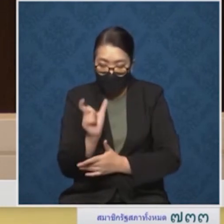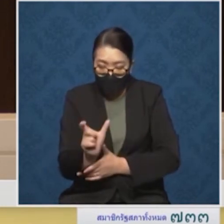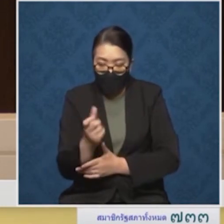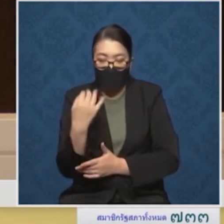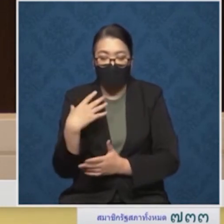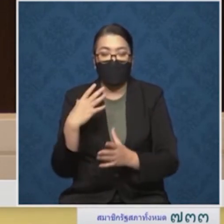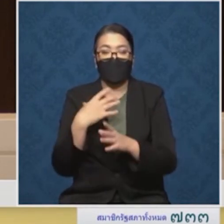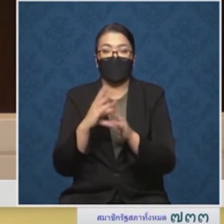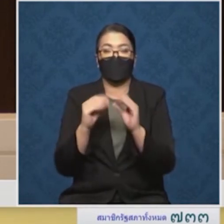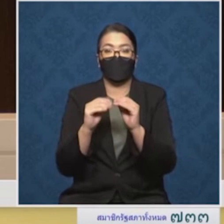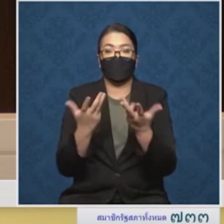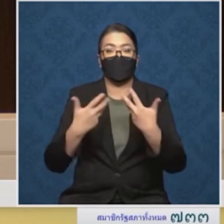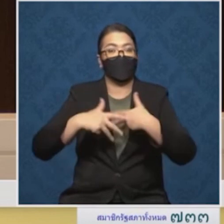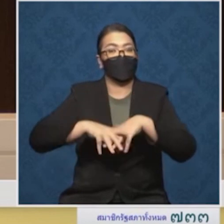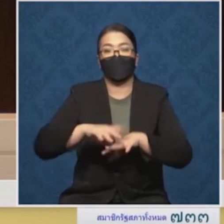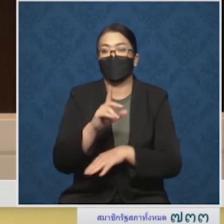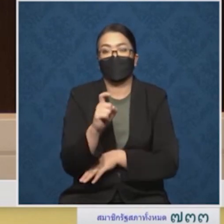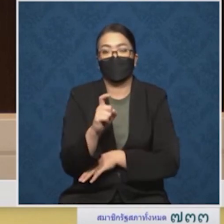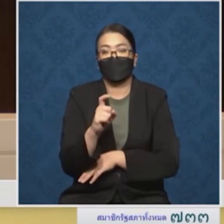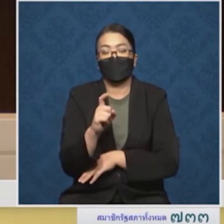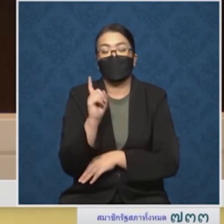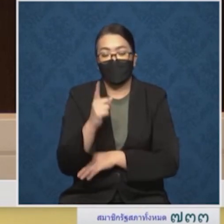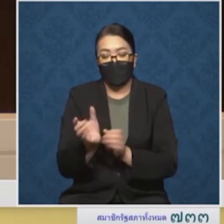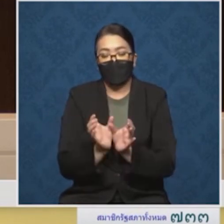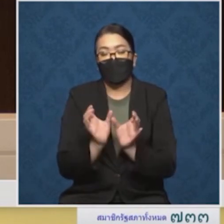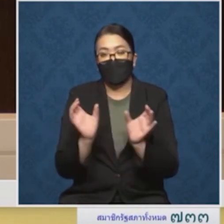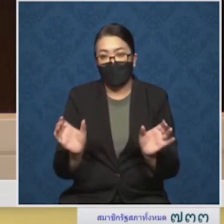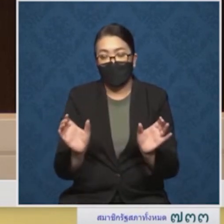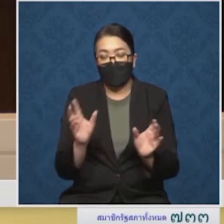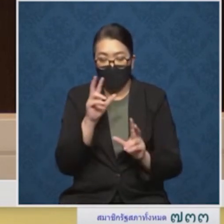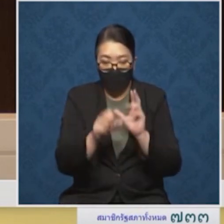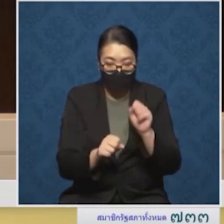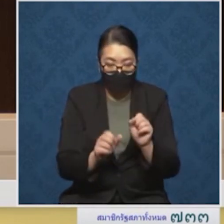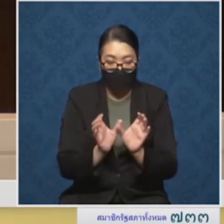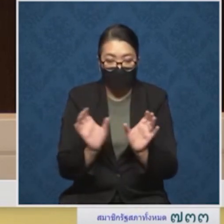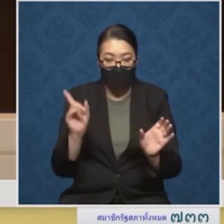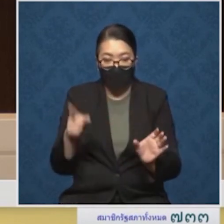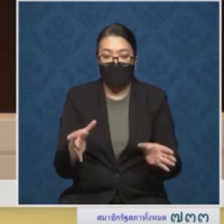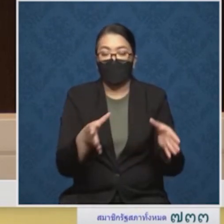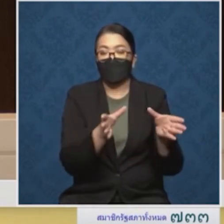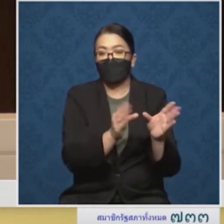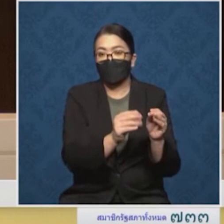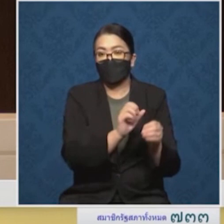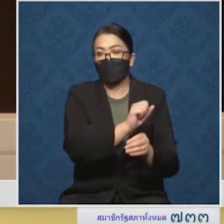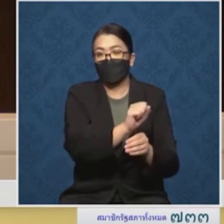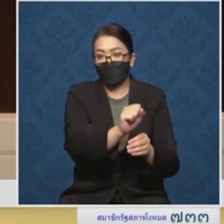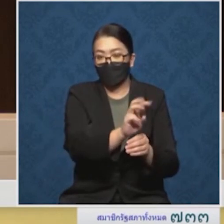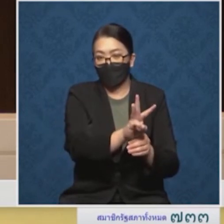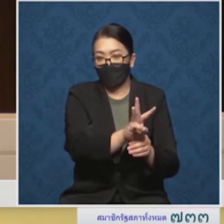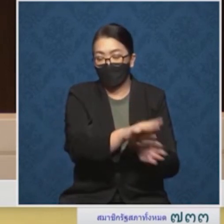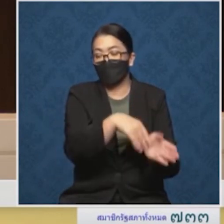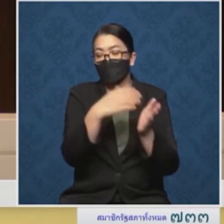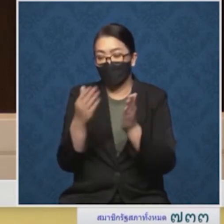ชุมรวราศภาได้ขวมีข้อสั เขตไ้ในั้นว่าอาจจะต้ประชุมตรัศภาซึ่เป็เรื่องที่